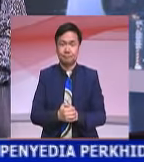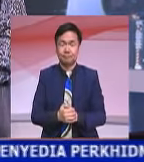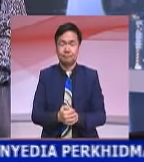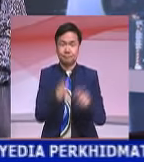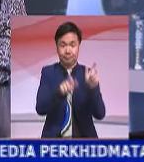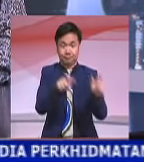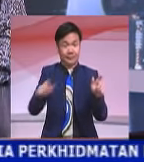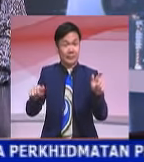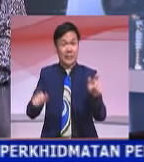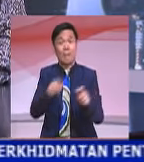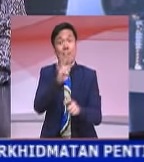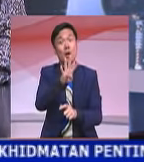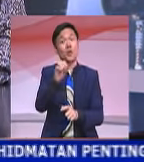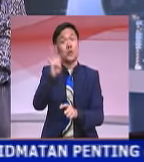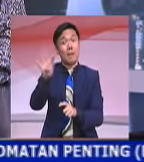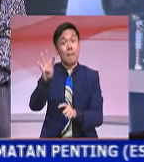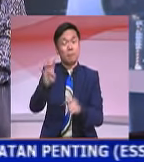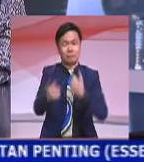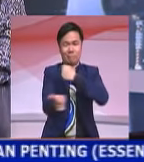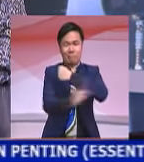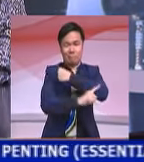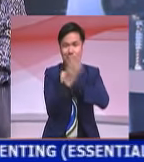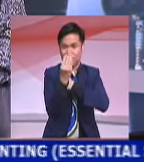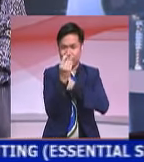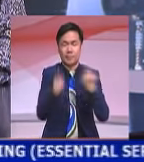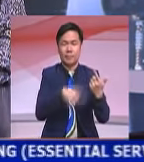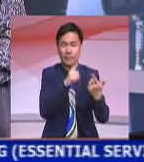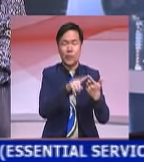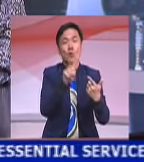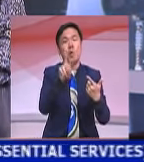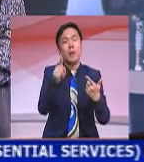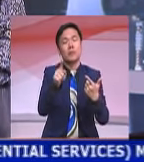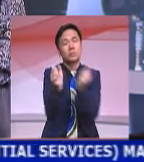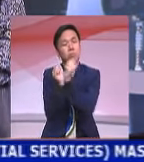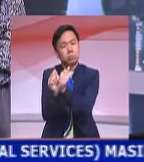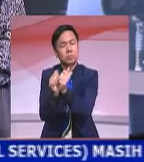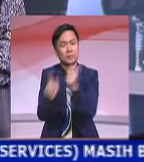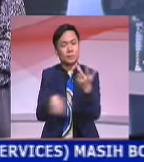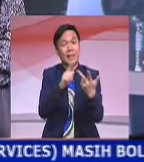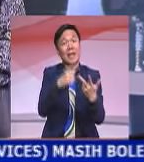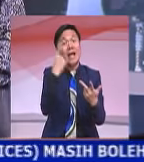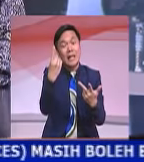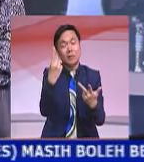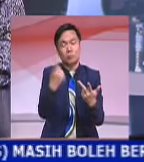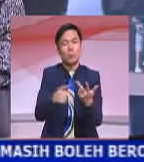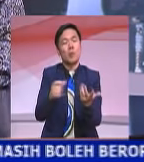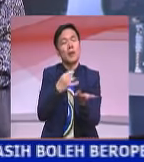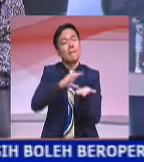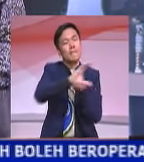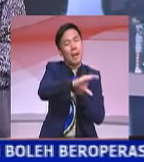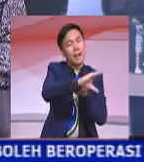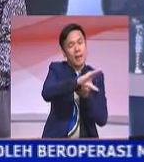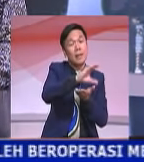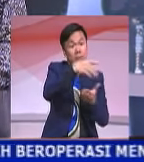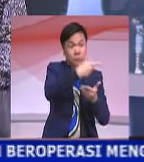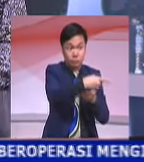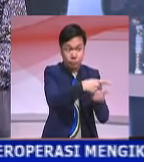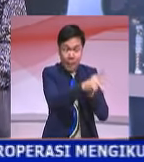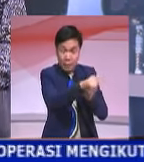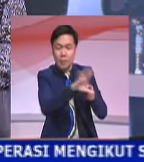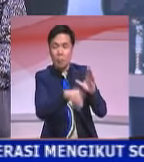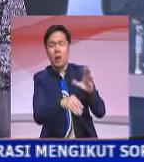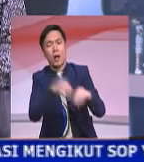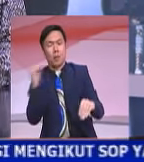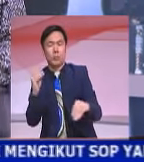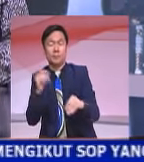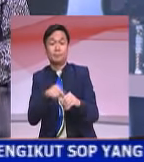ini, 404 individu dikenakan kompaun, 21 direman manakala seorang dijamin. Ya, jelas Menteri Kanan Pertahanan